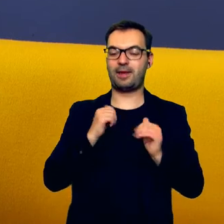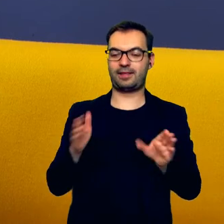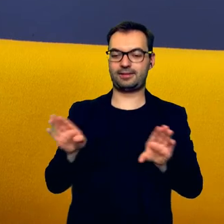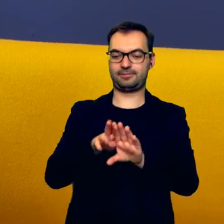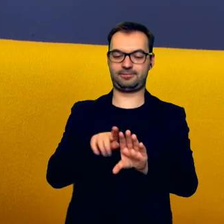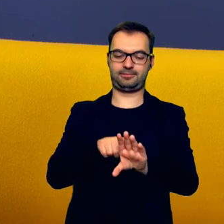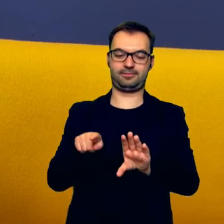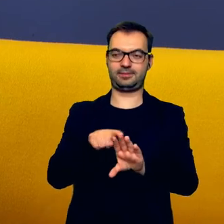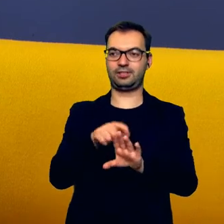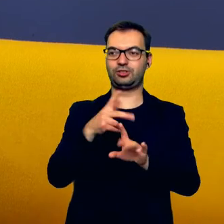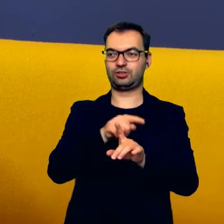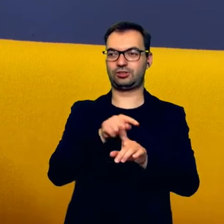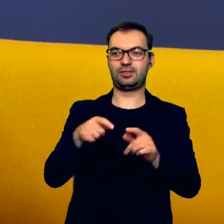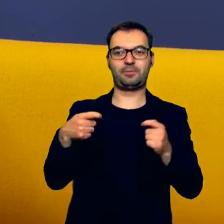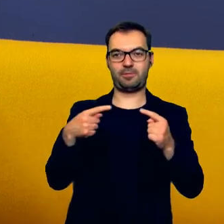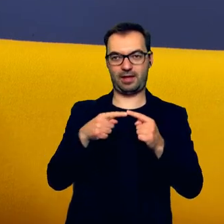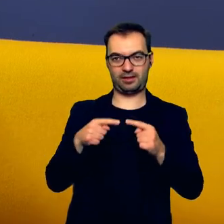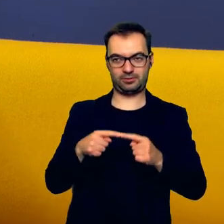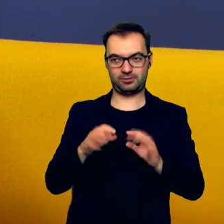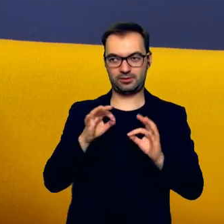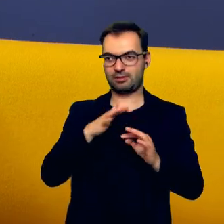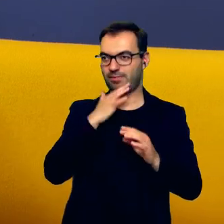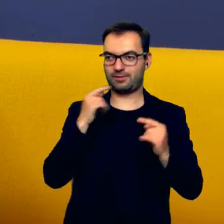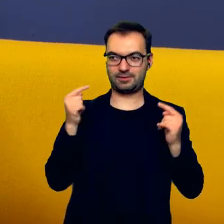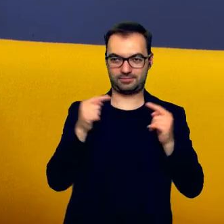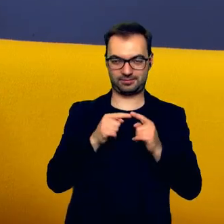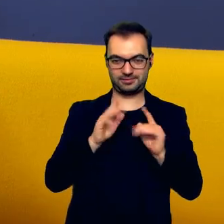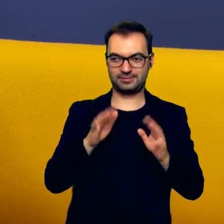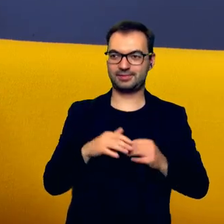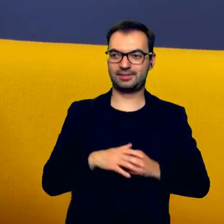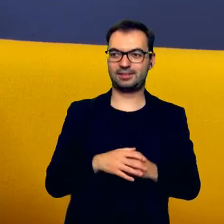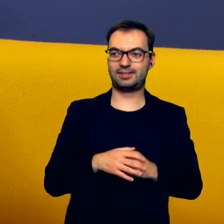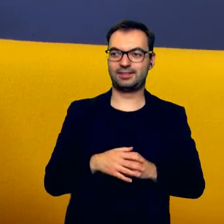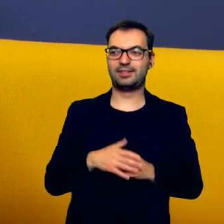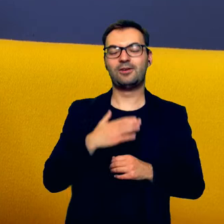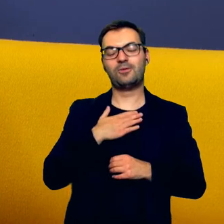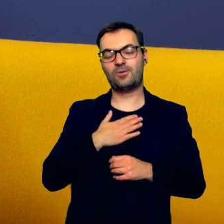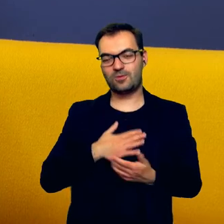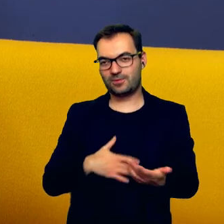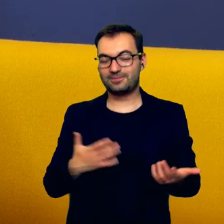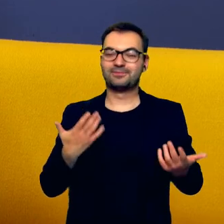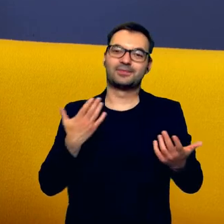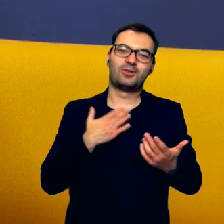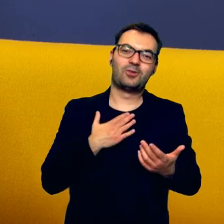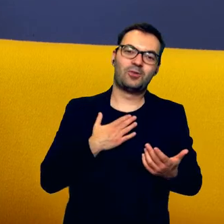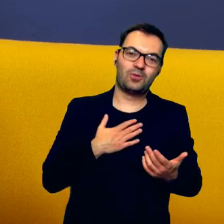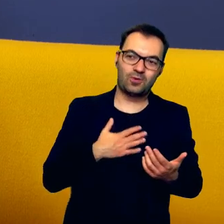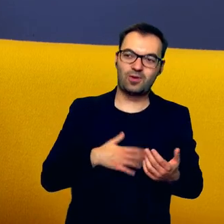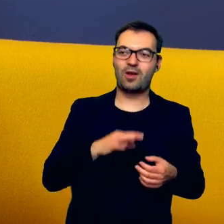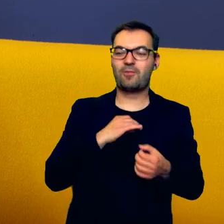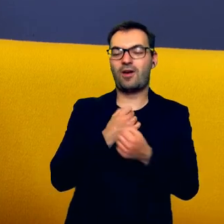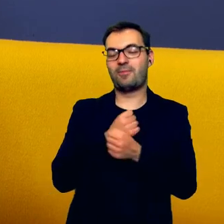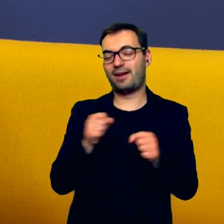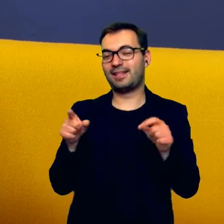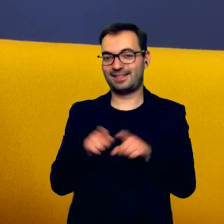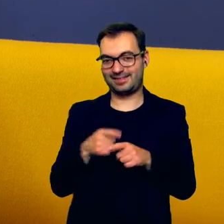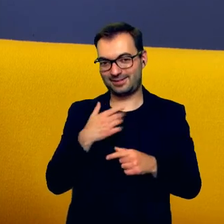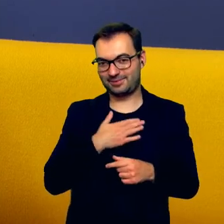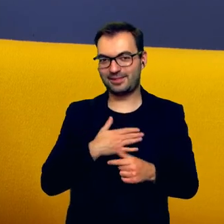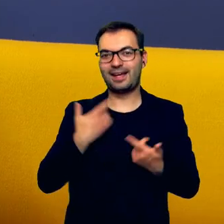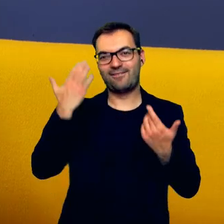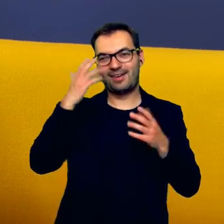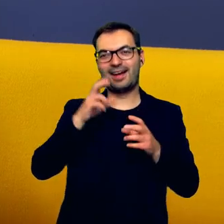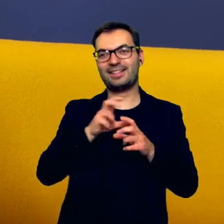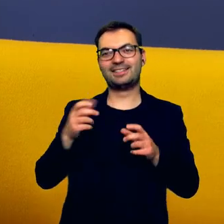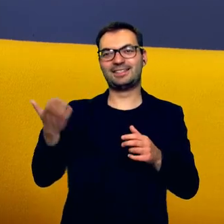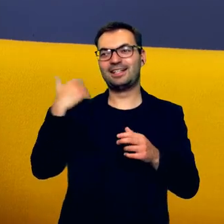marynarki i patrzyłem, czy te trzy elementy ze sobą barwnie harmonizują. Mam słabość. I moi bohaterowie również. Tak. Chętnie bym żył w